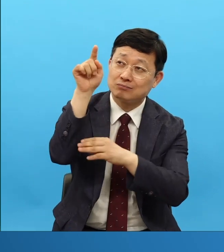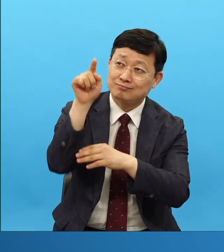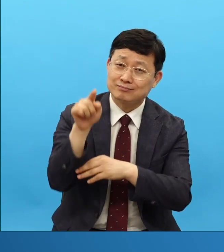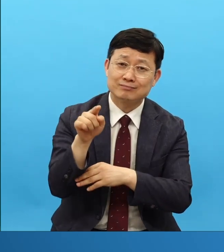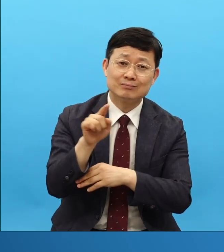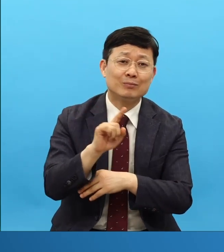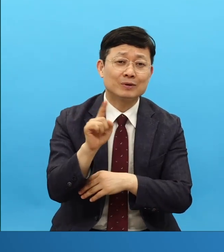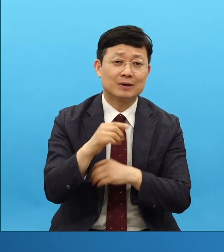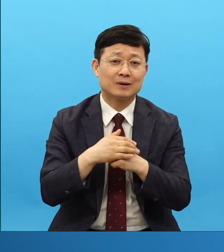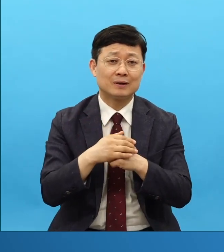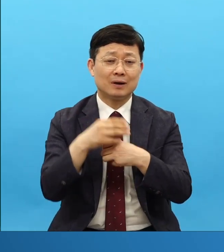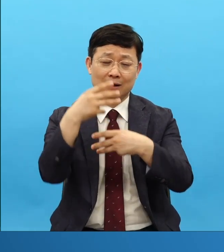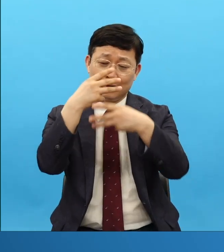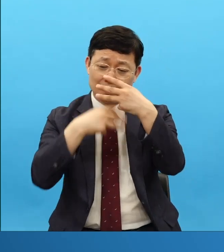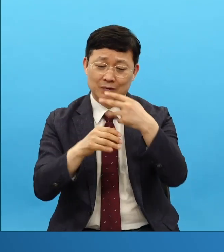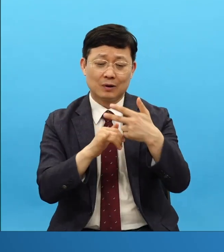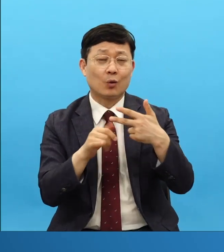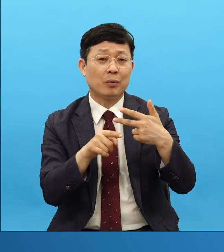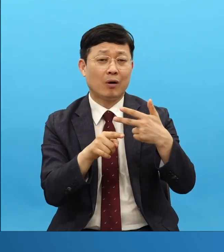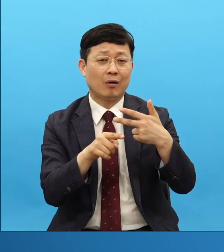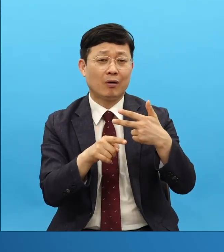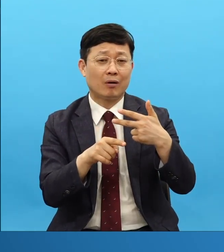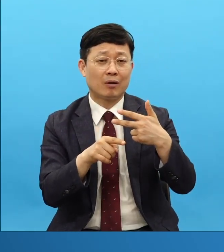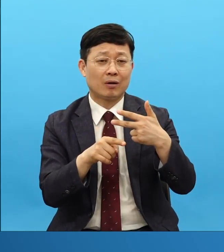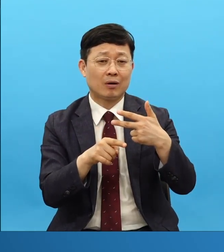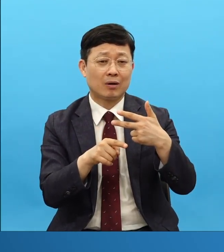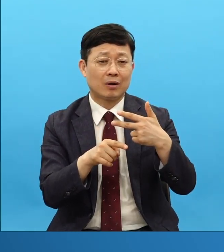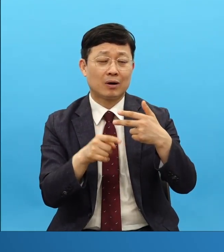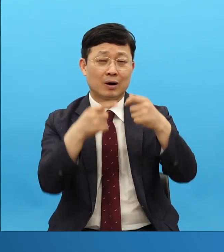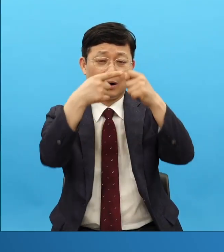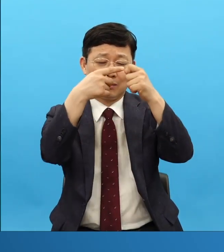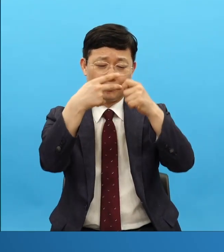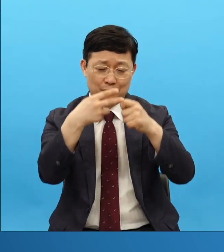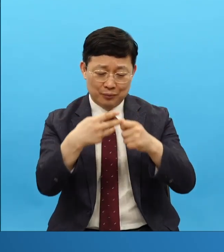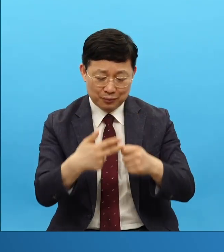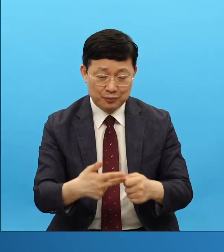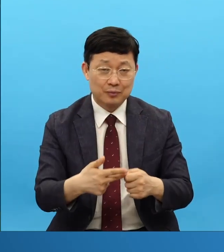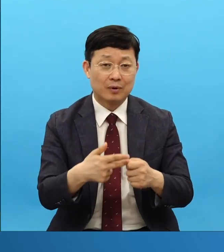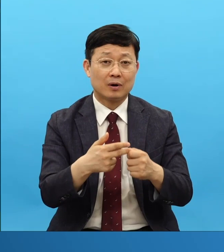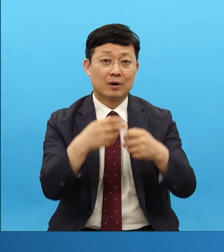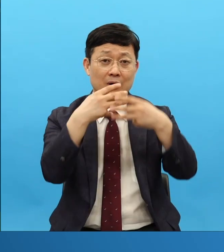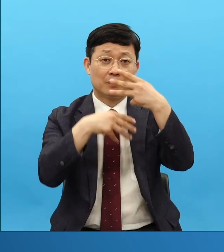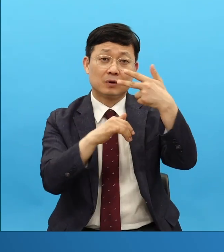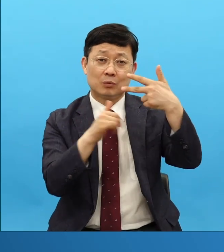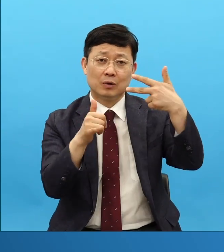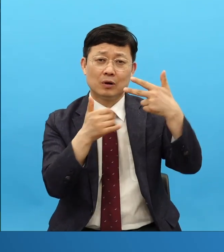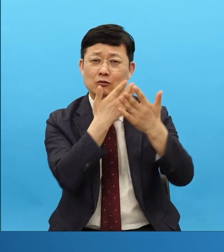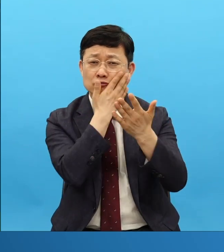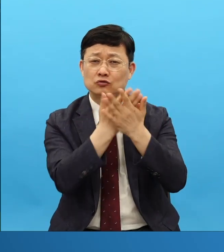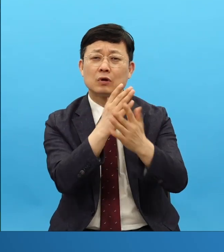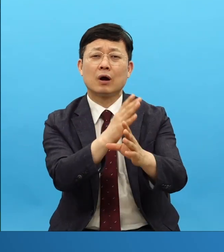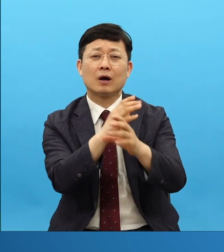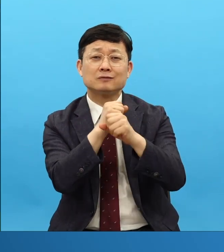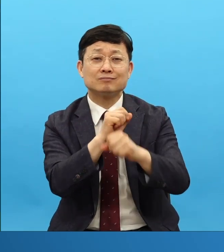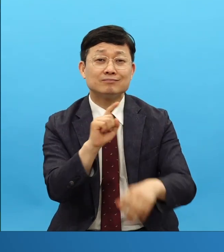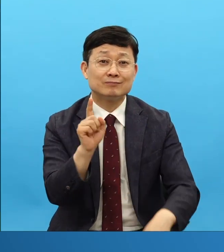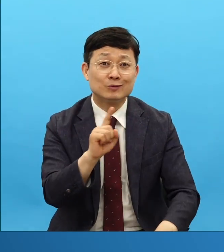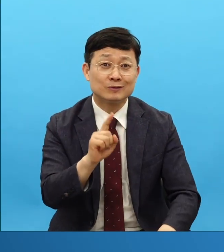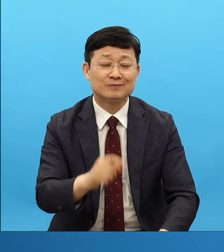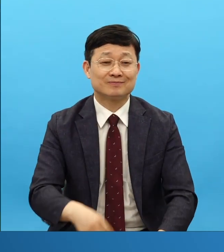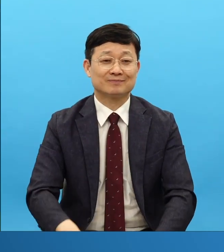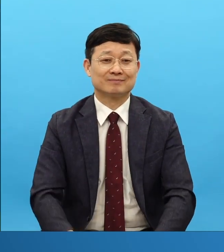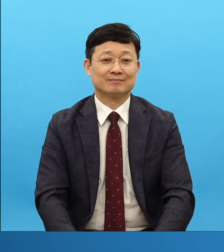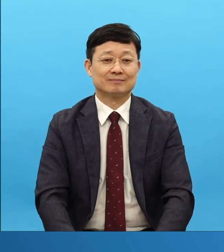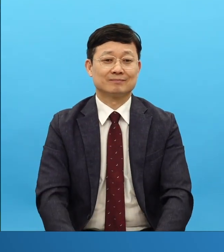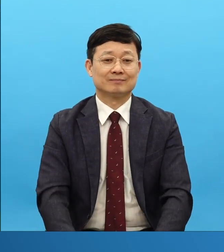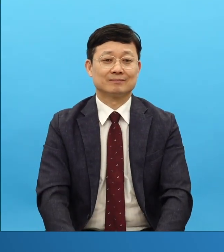알고 있는 렘드 7명이 얘기 지금 이 저 마지막 7번까지 쭉 나온 거예요. 이게 참 키가 뭡니까? Of course, this is the 7 remnants. You all know this. What is the key to